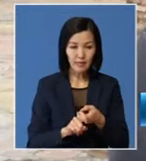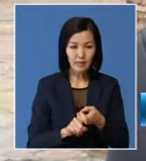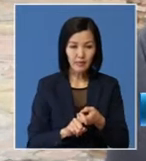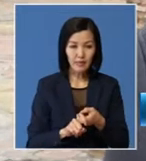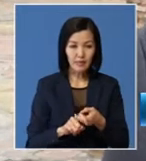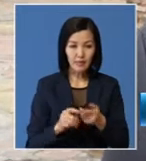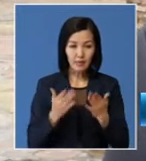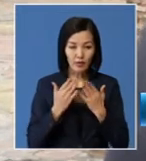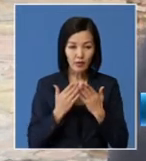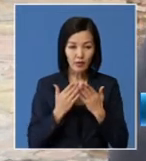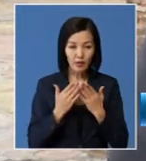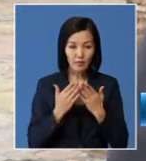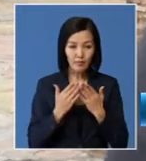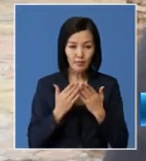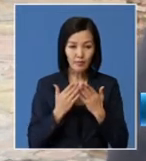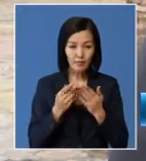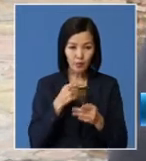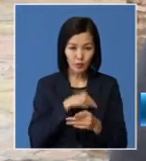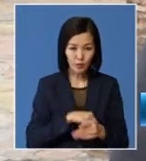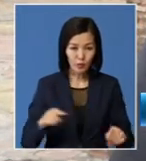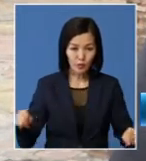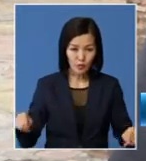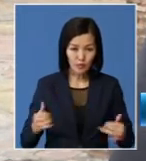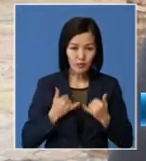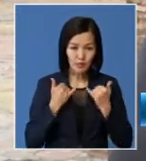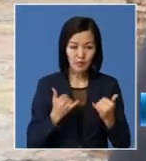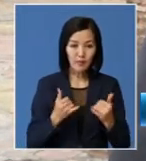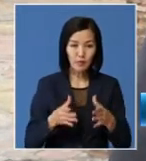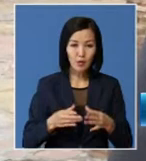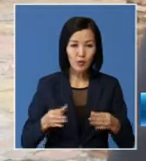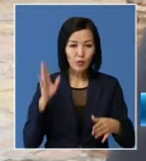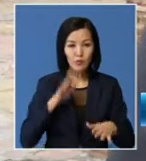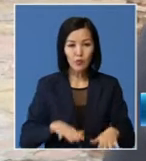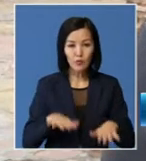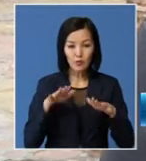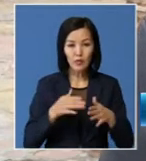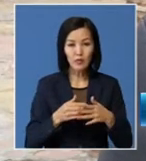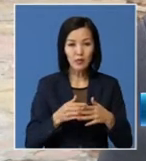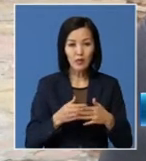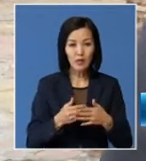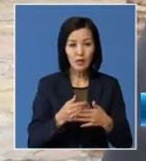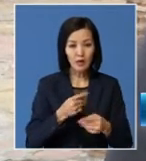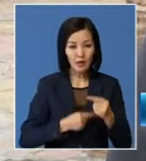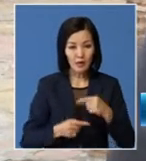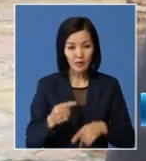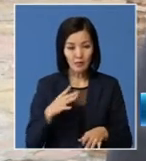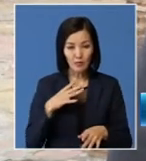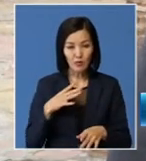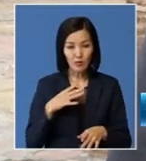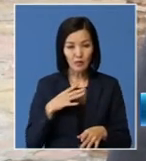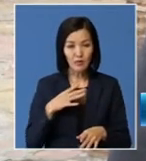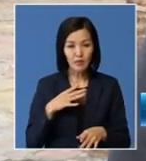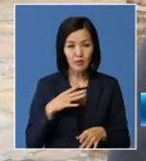үшін. Бірақ көктемде су қатты тасығаннан өте алмай қайтып кеткен ғой. Ыстық көлден